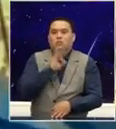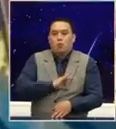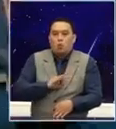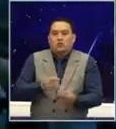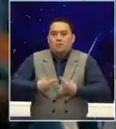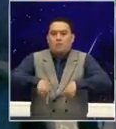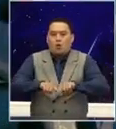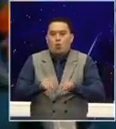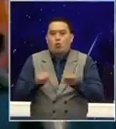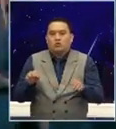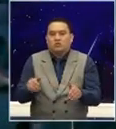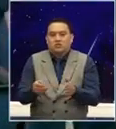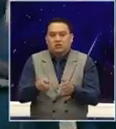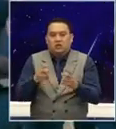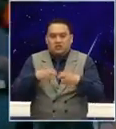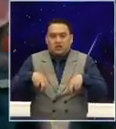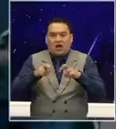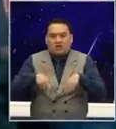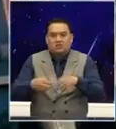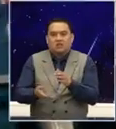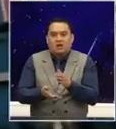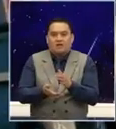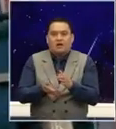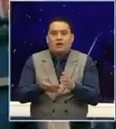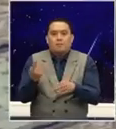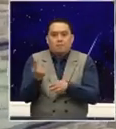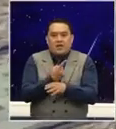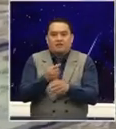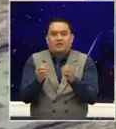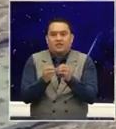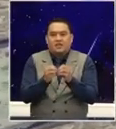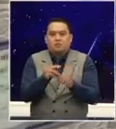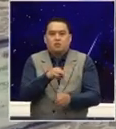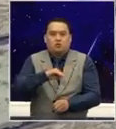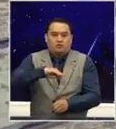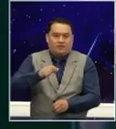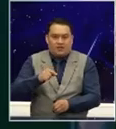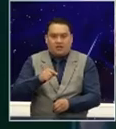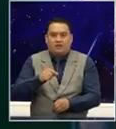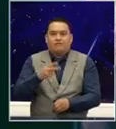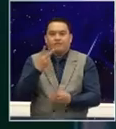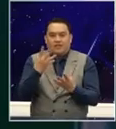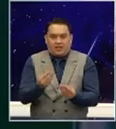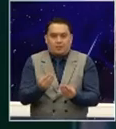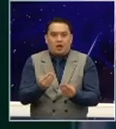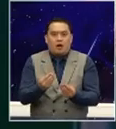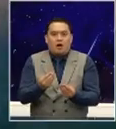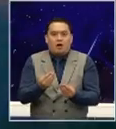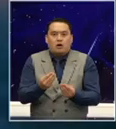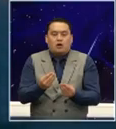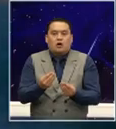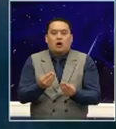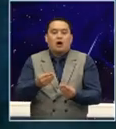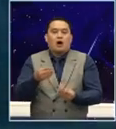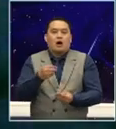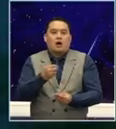качестве базового уровня добычи средние показатели первого квартала. Это около 10 миллионов баррелей в день. А королевство выступает